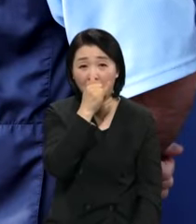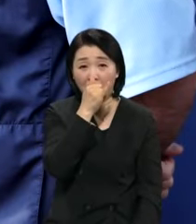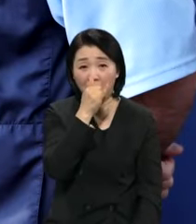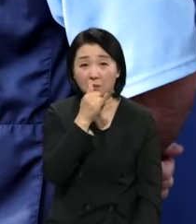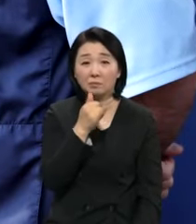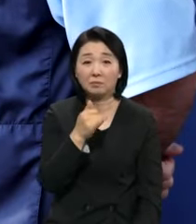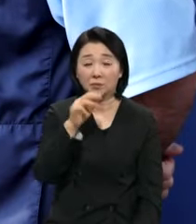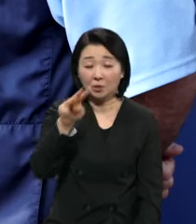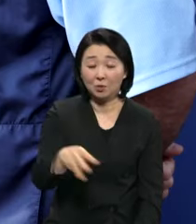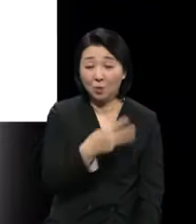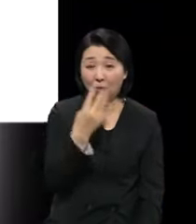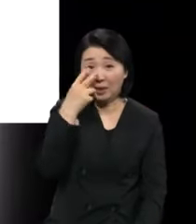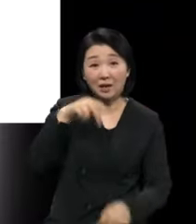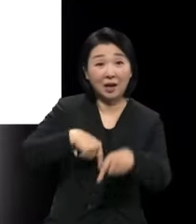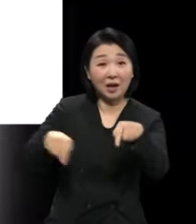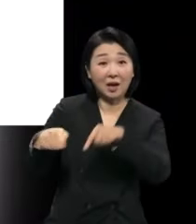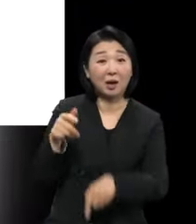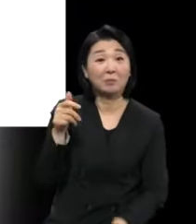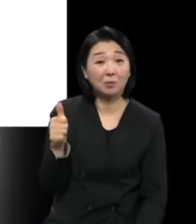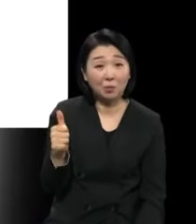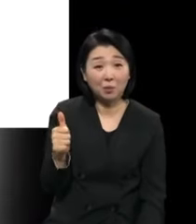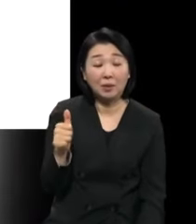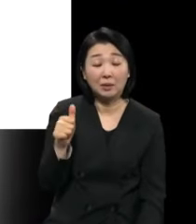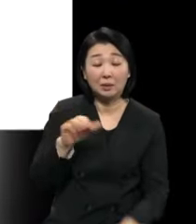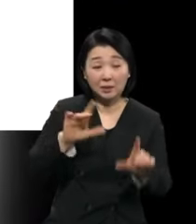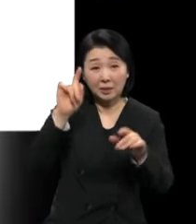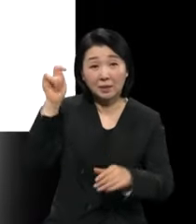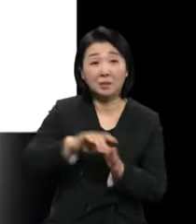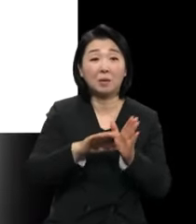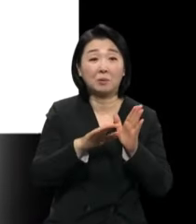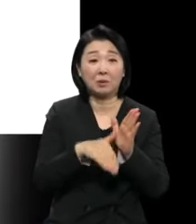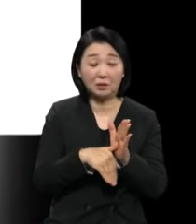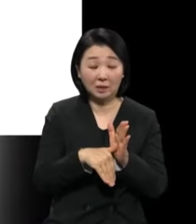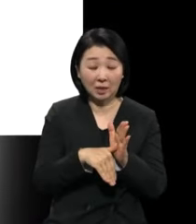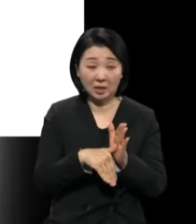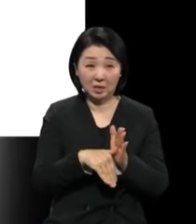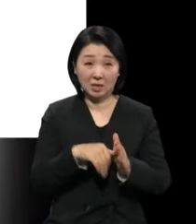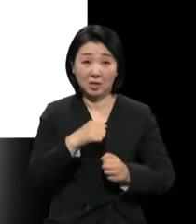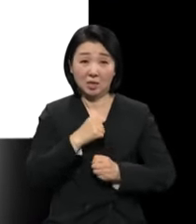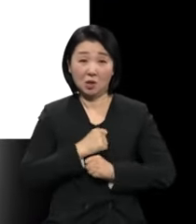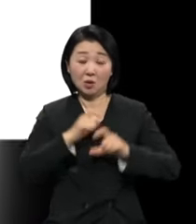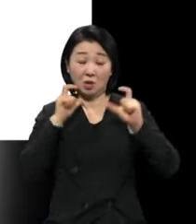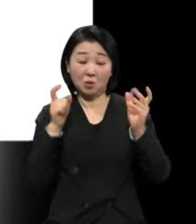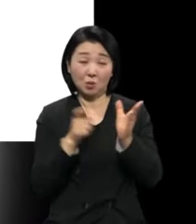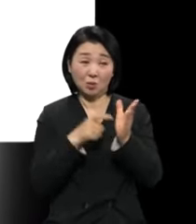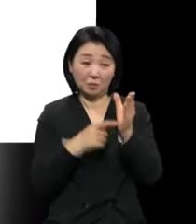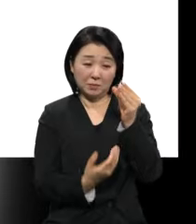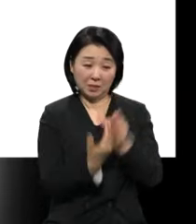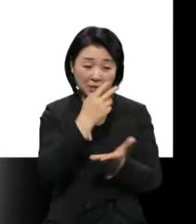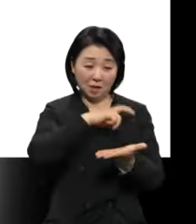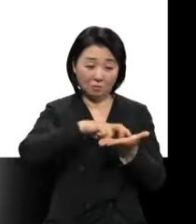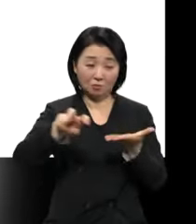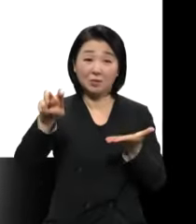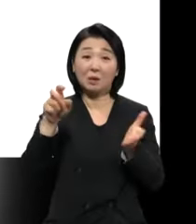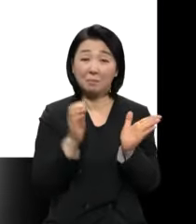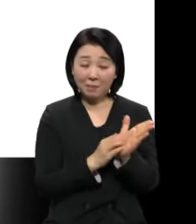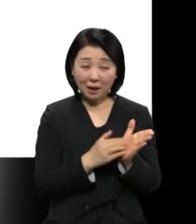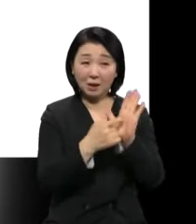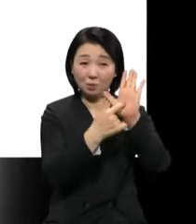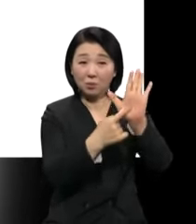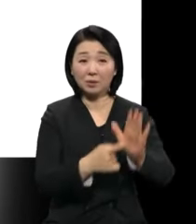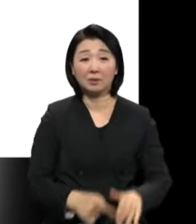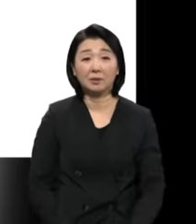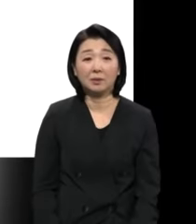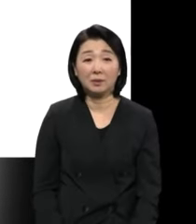레리 서튼 전 롯데자이언츠 감독이 이날 새벽에 경계경보 위급재난 문자를 받았다는 일화를 공개한